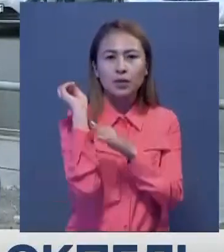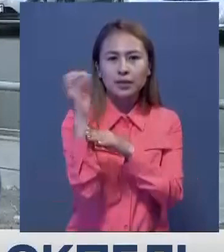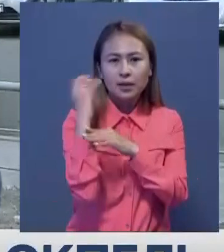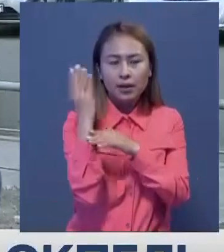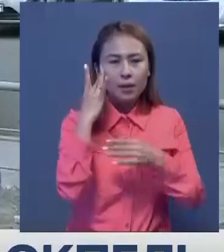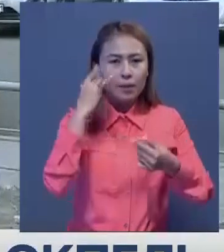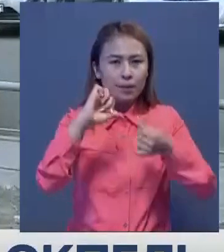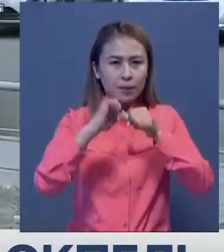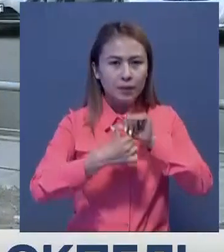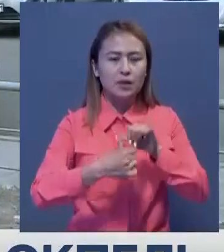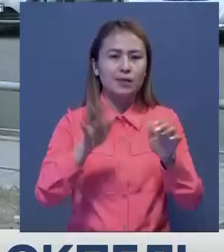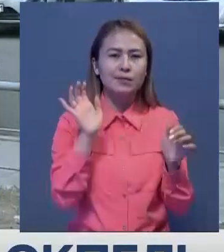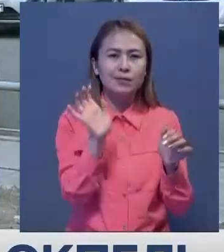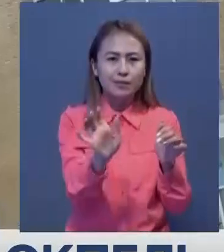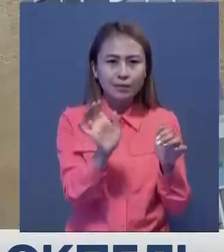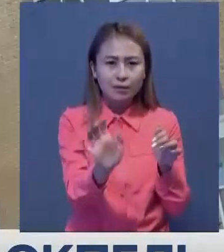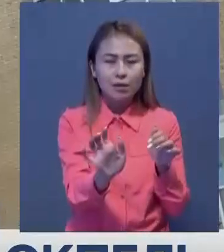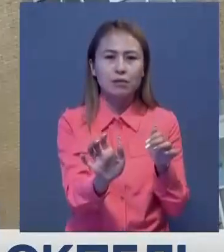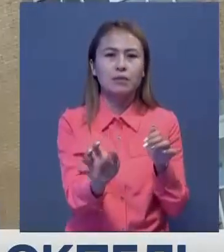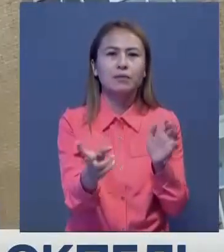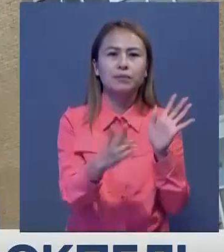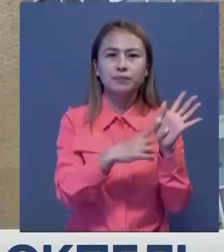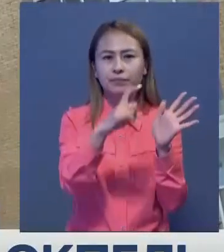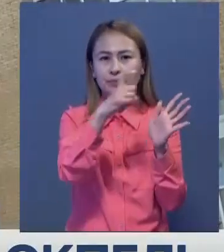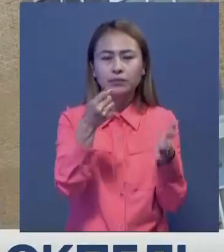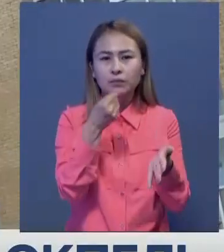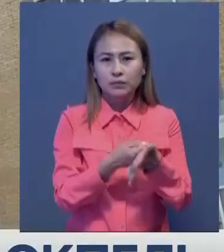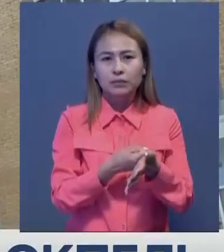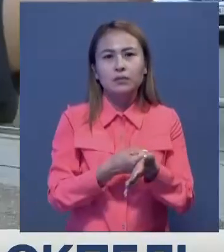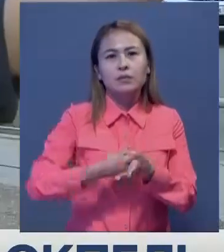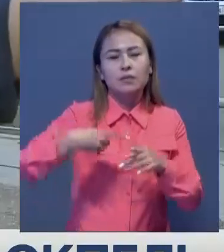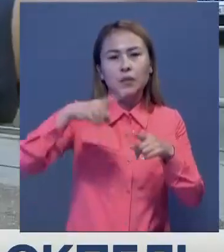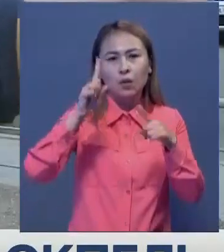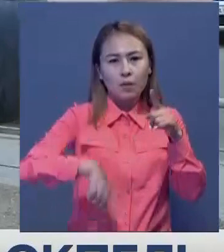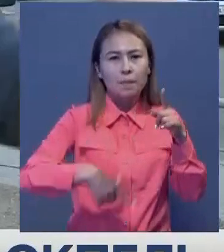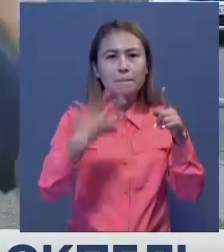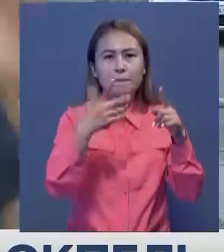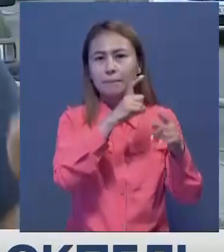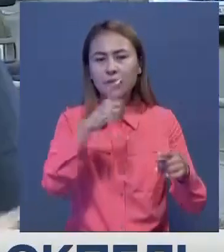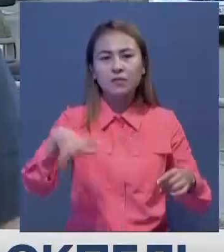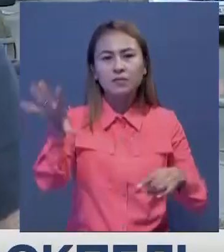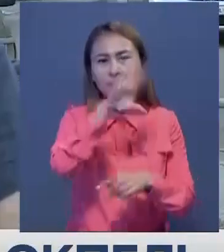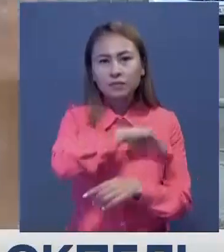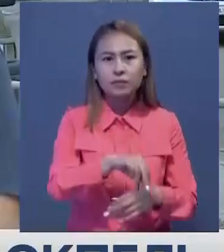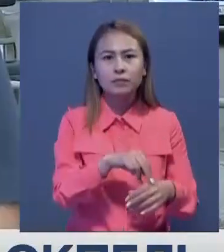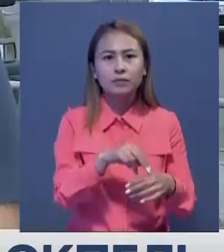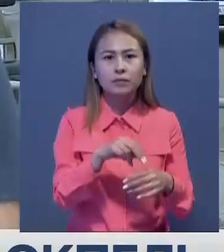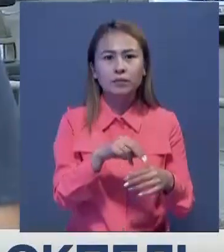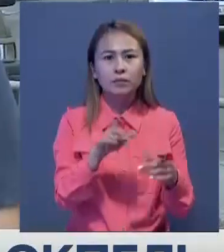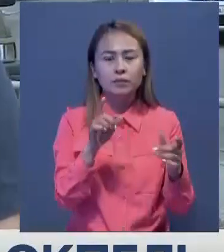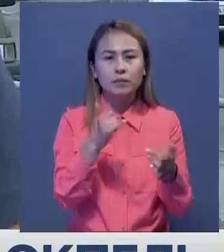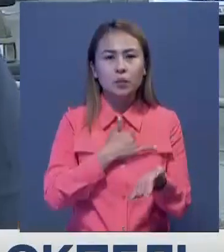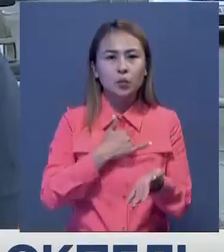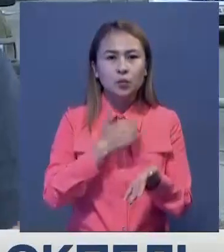бар, сигнал берет. Экинчи этаждан бастап, бешинчи этажга дейин бәрімізде блэкаут шторымыз